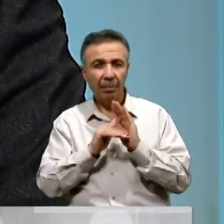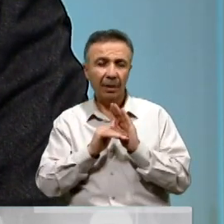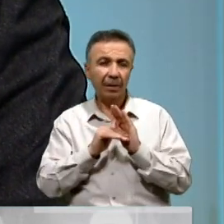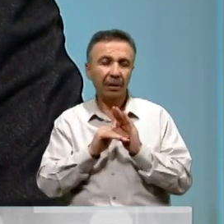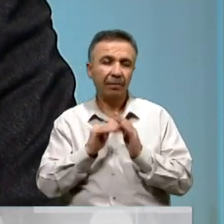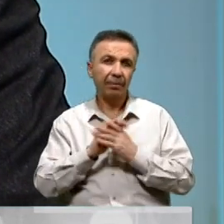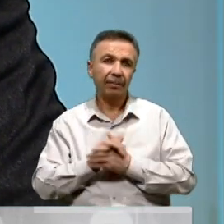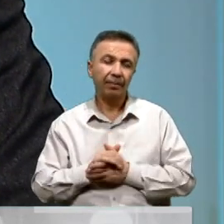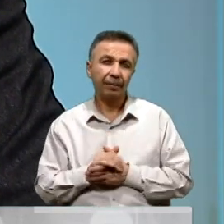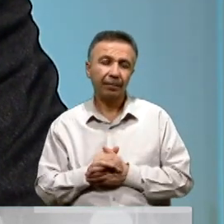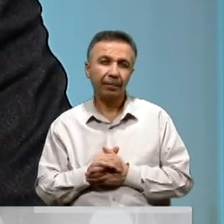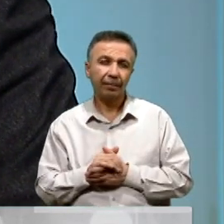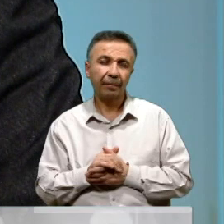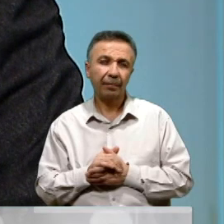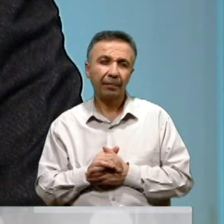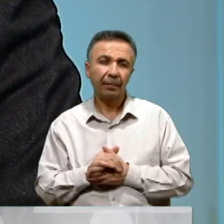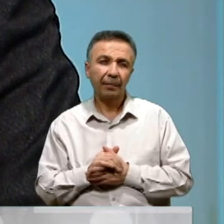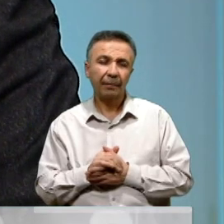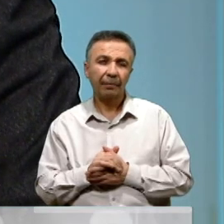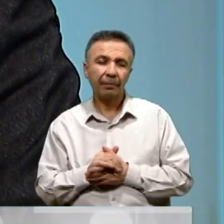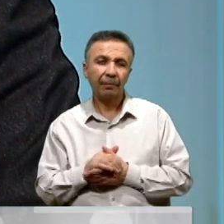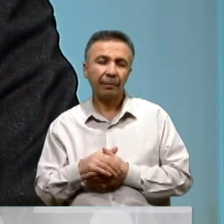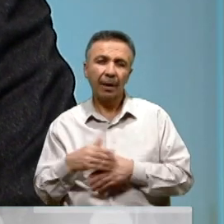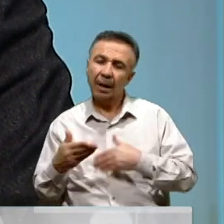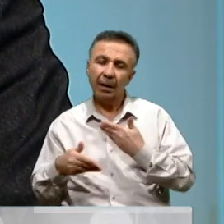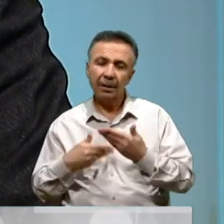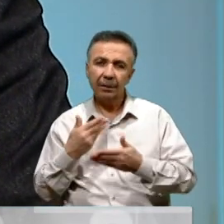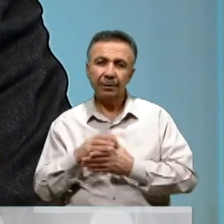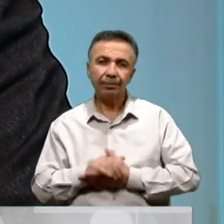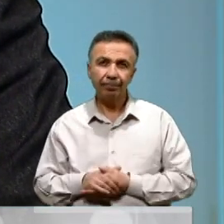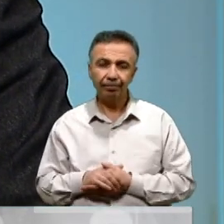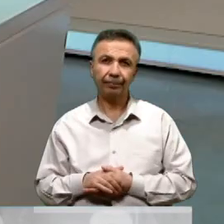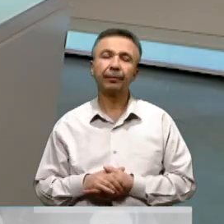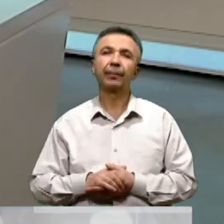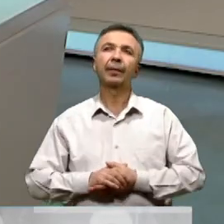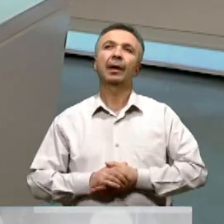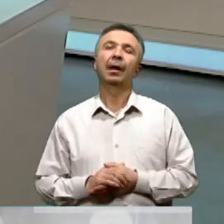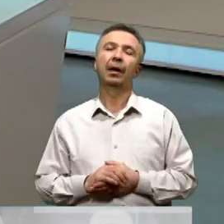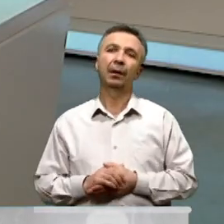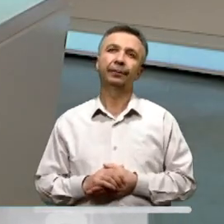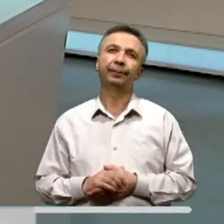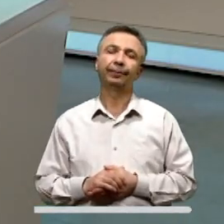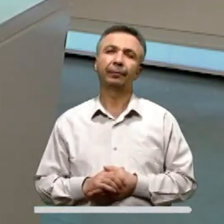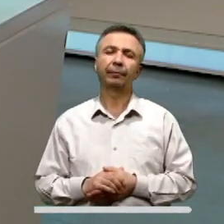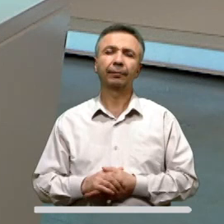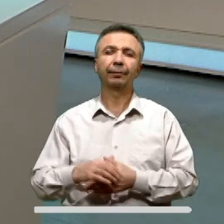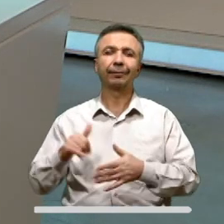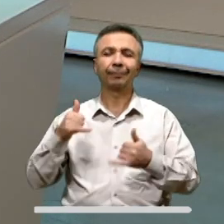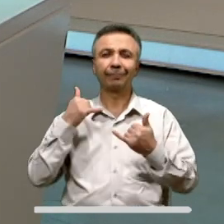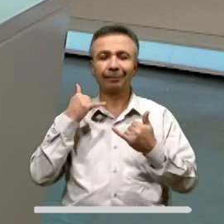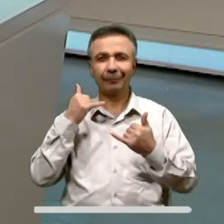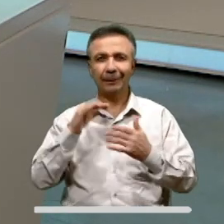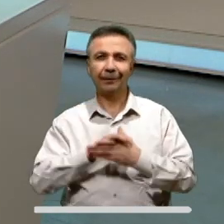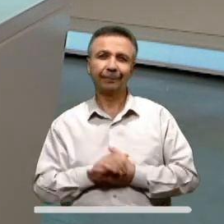Programda arkadaşlar söylerseler inşallah yardımcı oluruz. İnşallah hocam. Teşekkür ederiz. Bir telefon bağlantımız daha